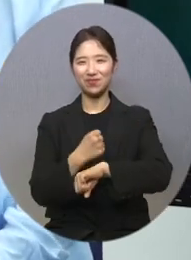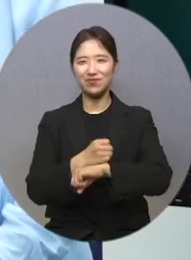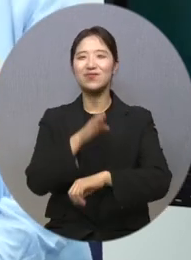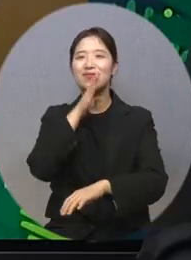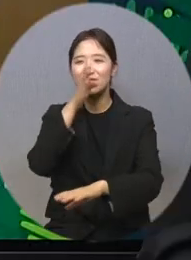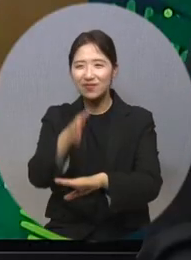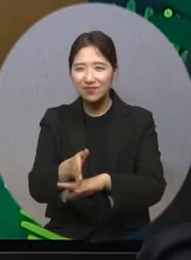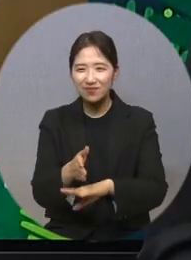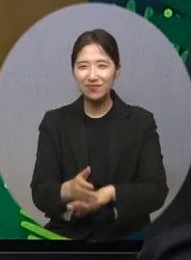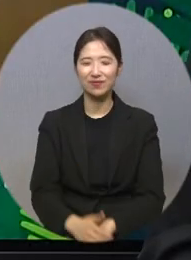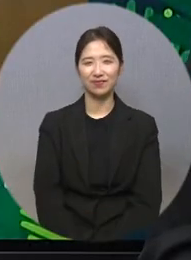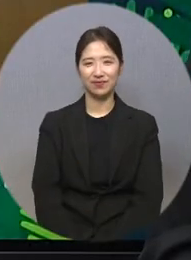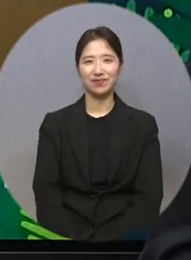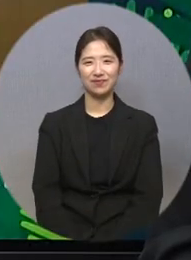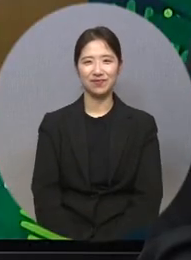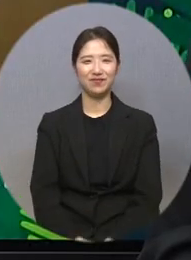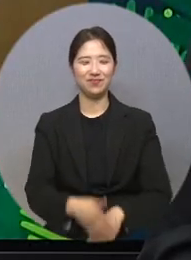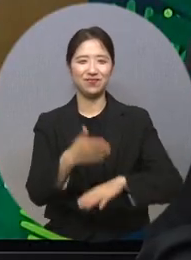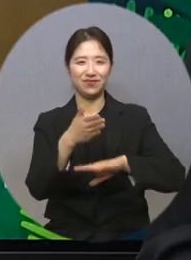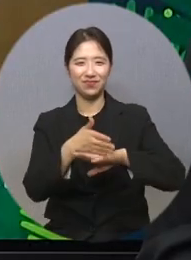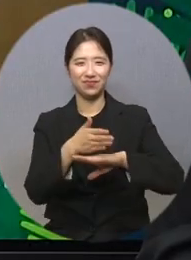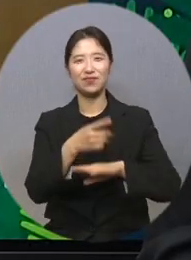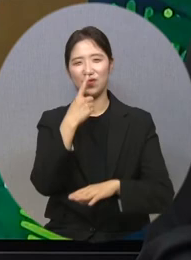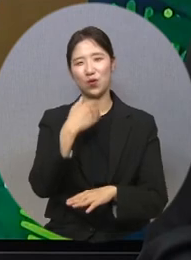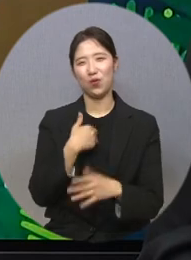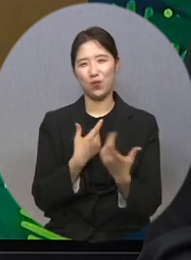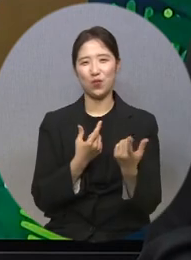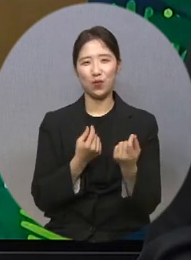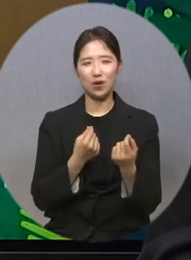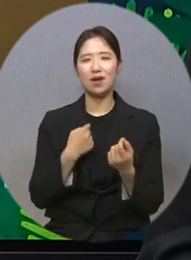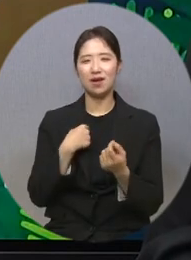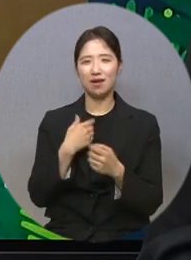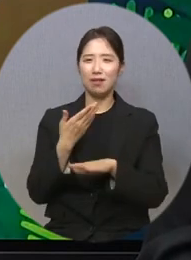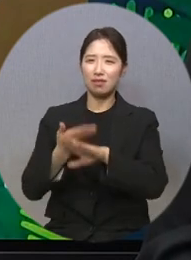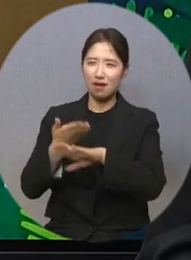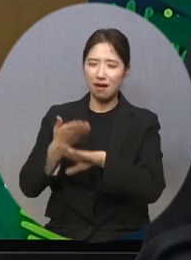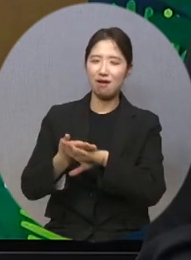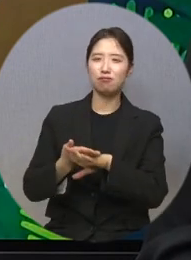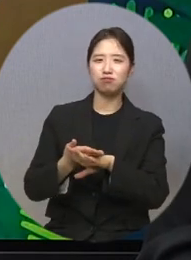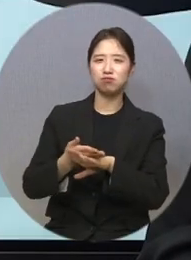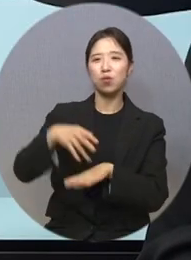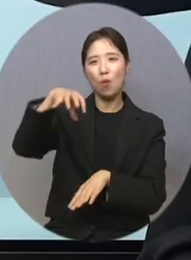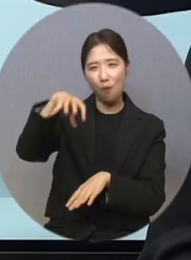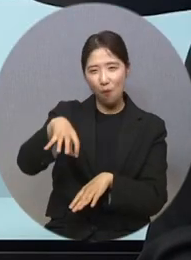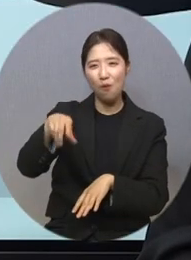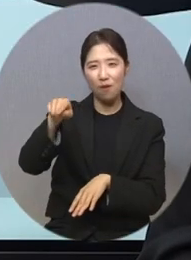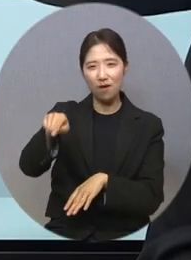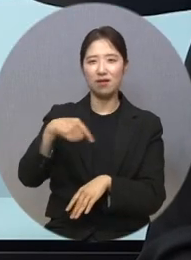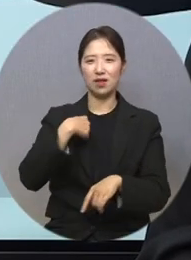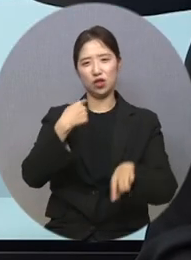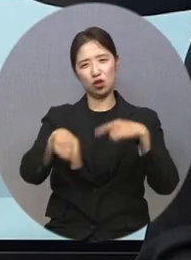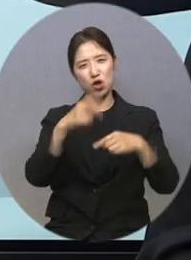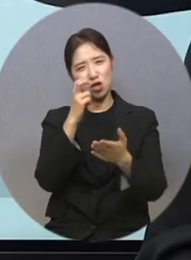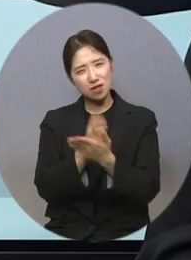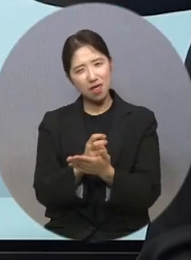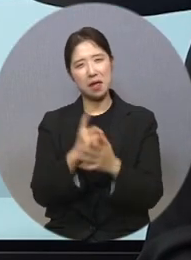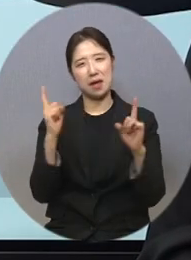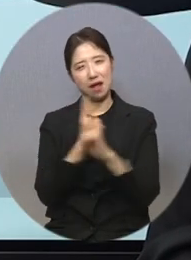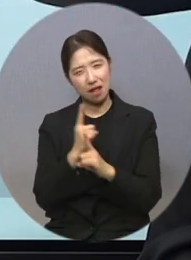너무너무 감사합니다. 네, 감사합니다. 저도 개인적으로 다른 어떤 자리에서 이런 정책의